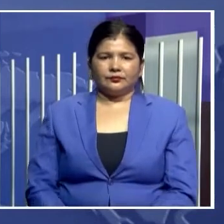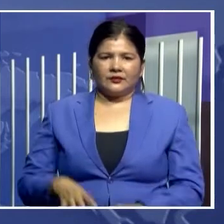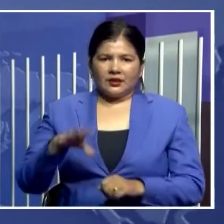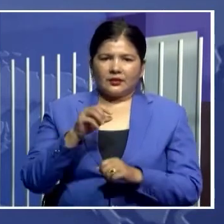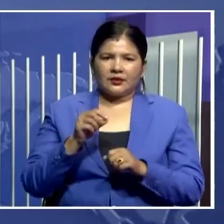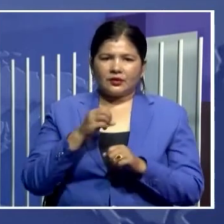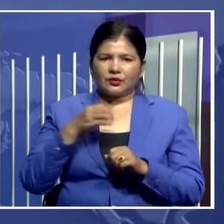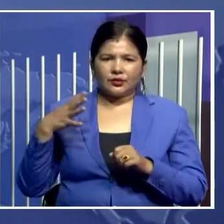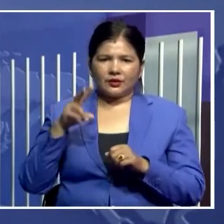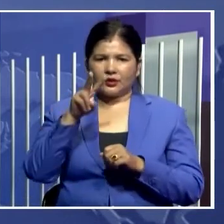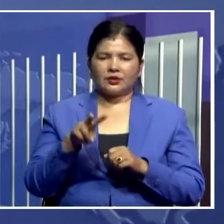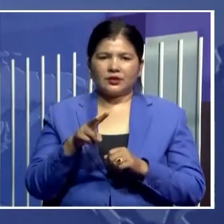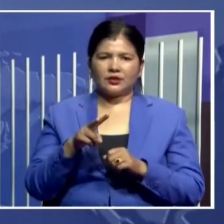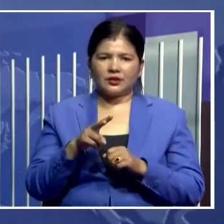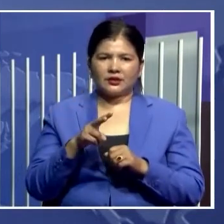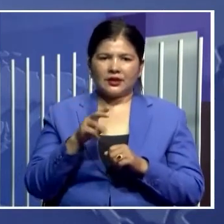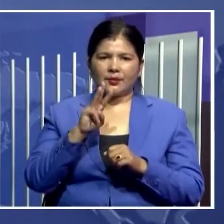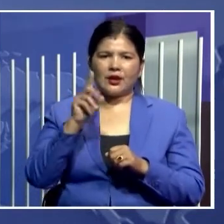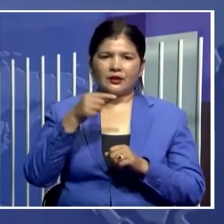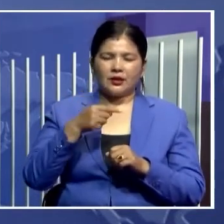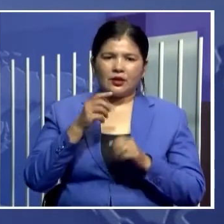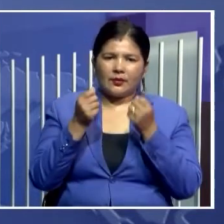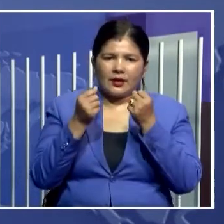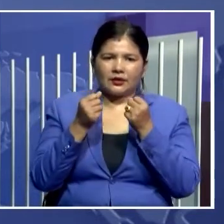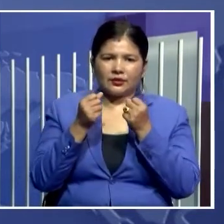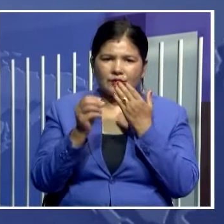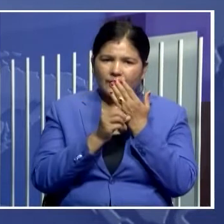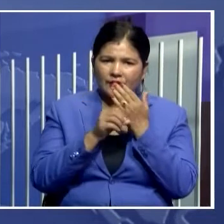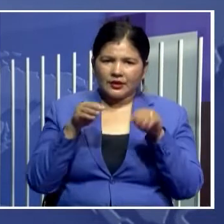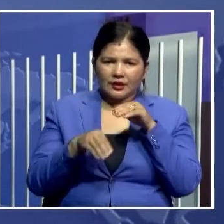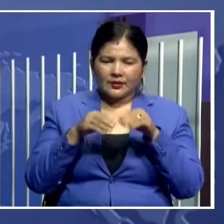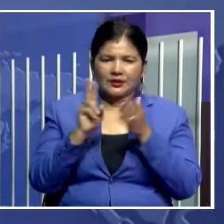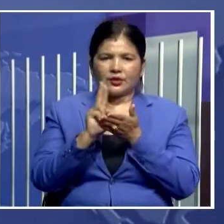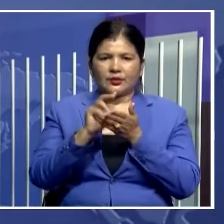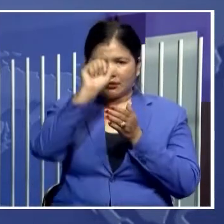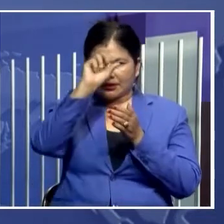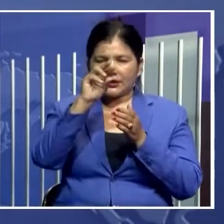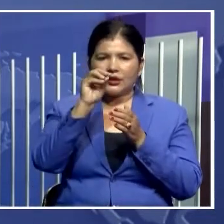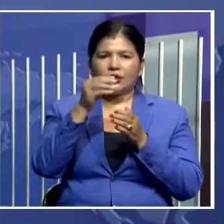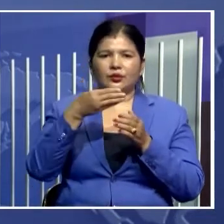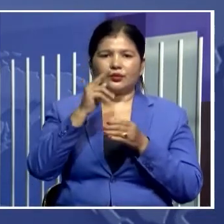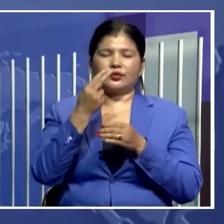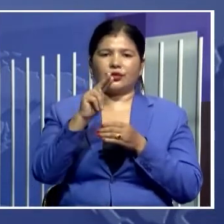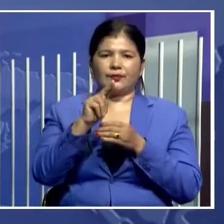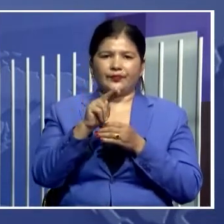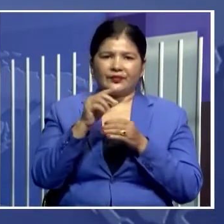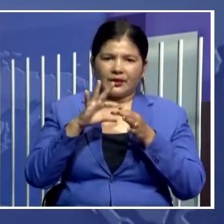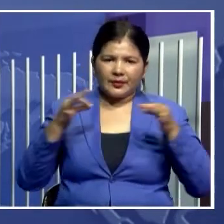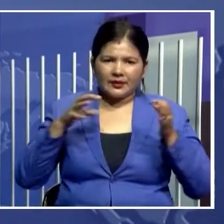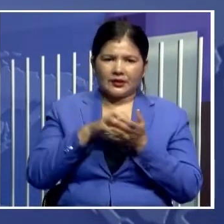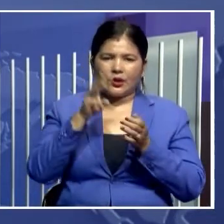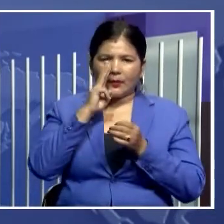हामीसँग सुर्खेत स्थित हाम्रा संवाददाता मानबहादुर ओली हुनुहुन्थ्यो। त्यहाँको पछिल्लो निर्वाचन अपडेटको विषयमा जानकारी दिँदै हुनुहुन्थ्यो। विभिन्न